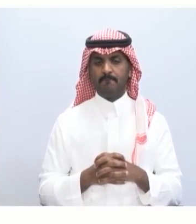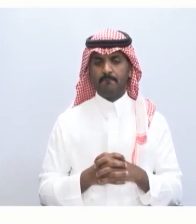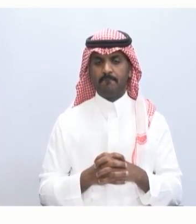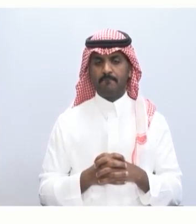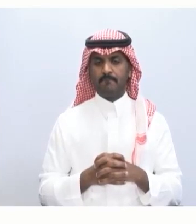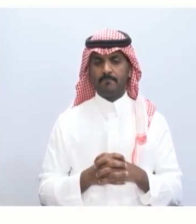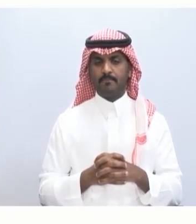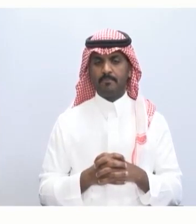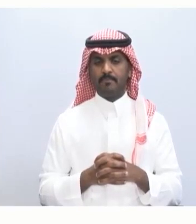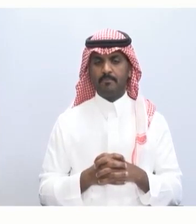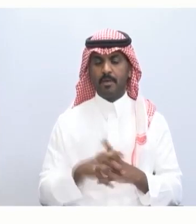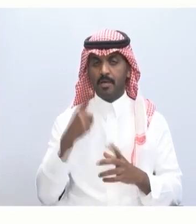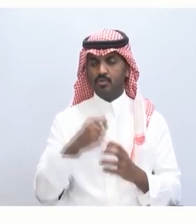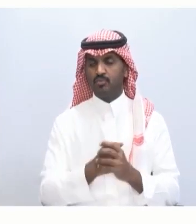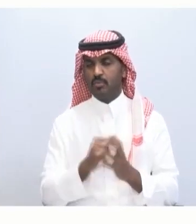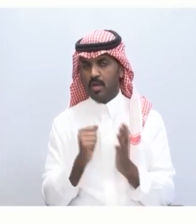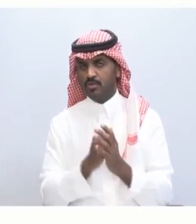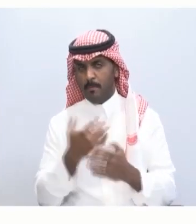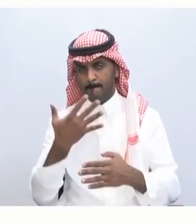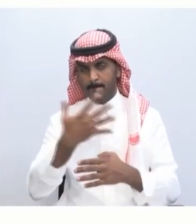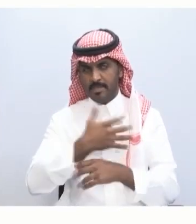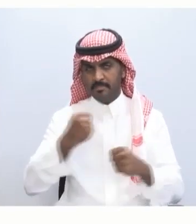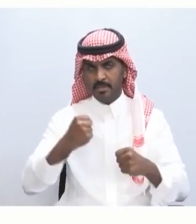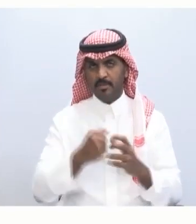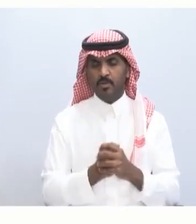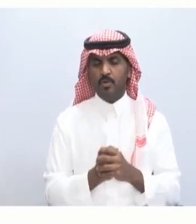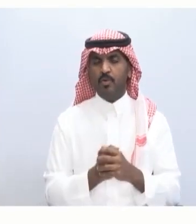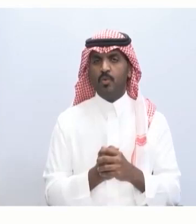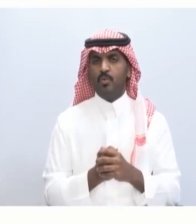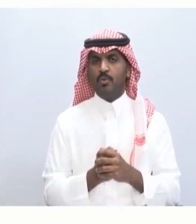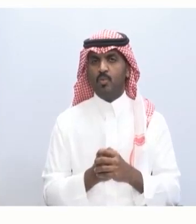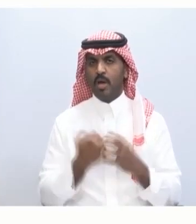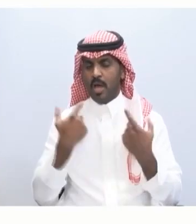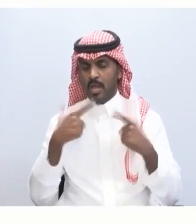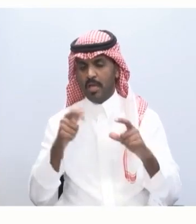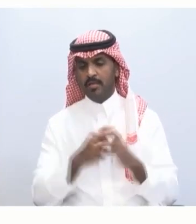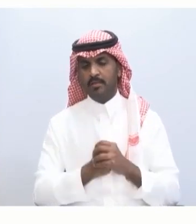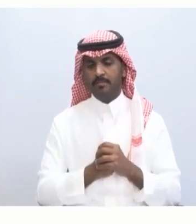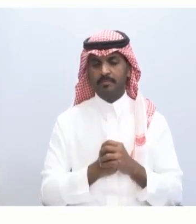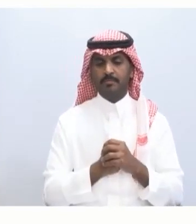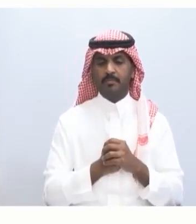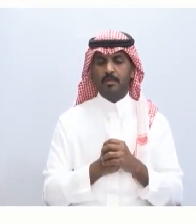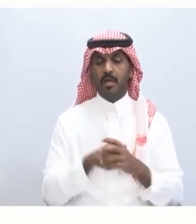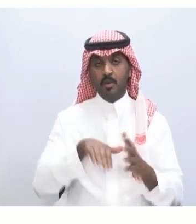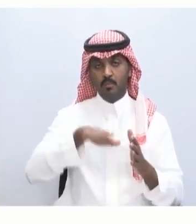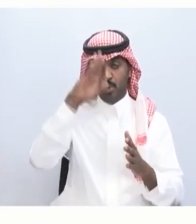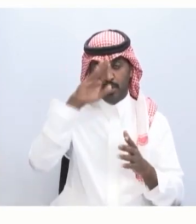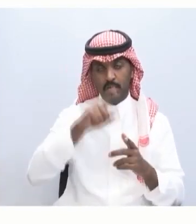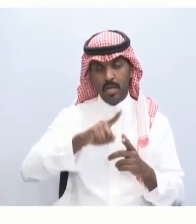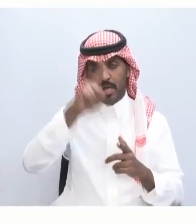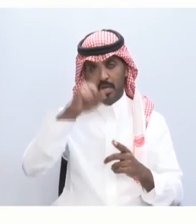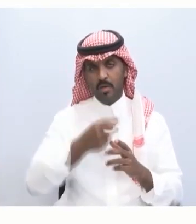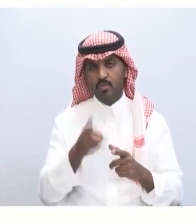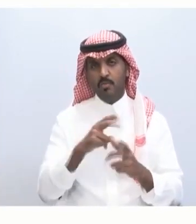وصلوا الى قصر المصمك وباغت توه واستطاعوا ان يعلنوا اعلانهم الملك لله ثم